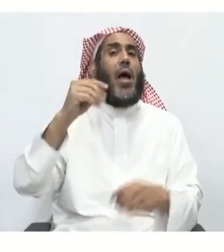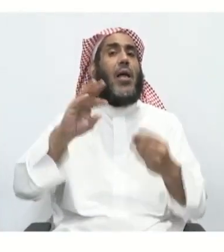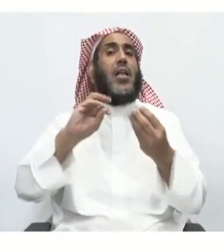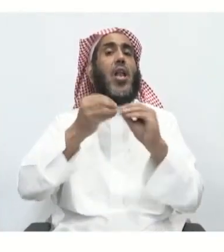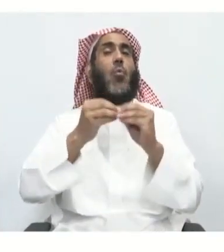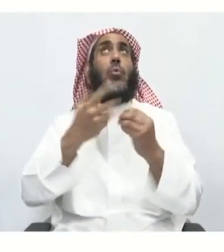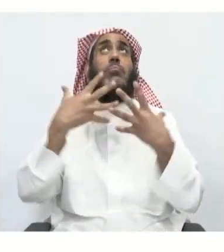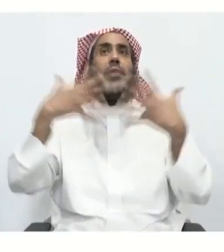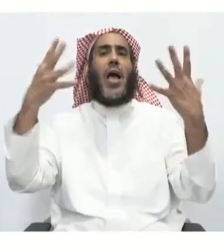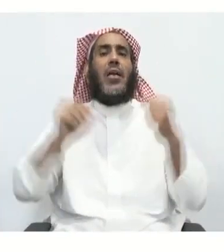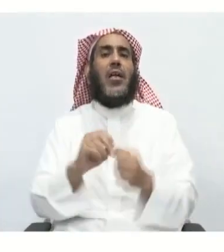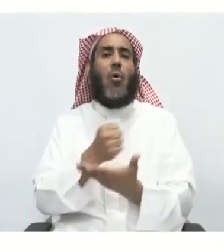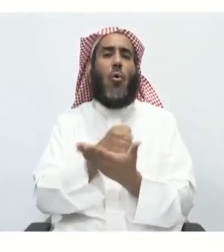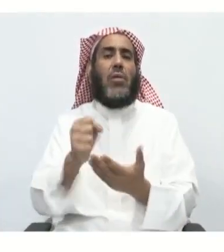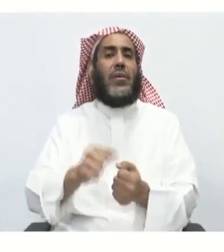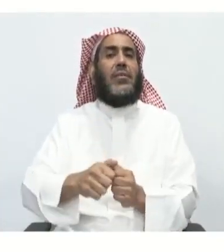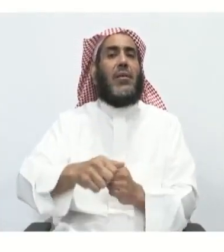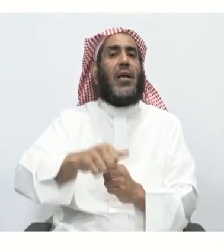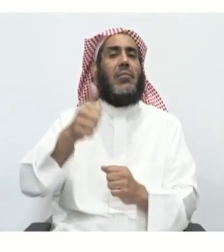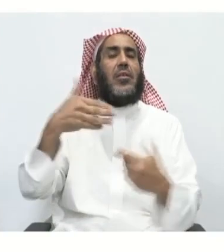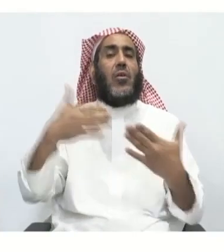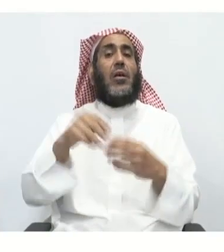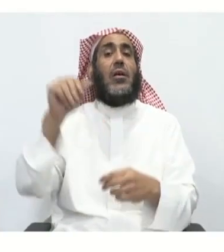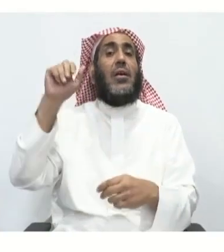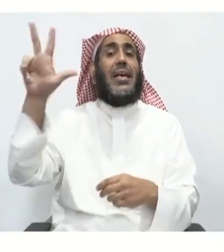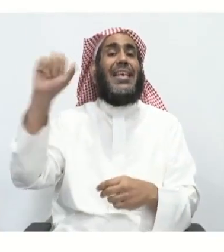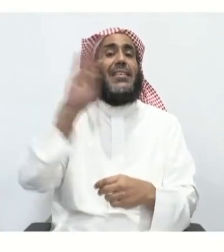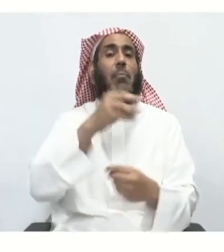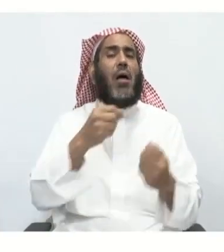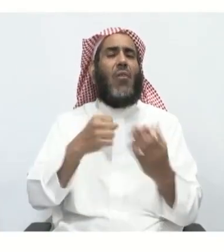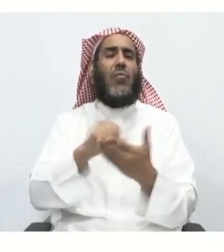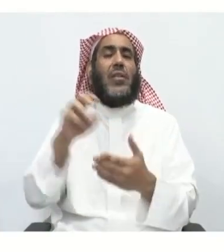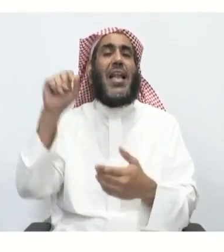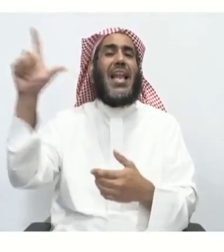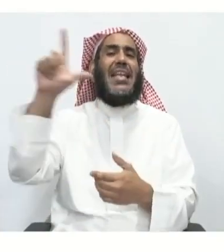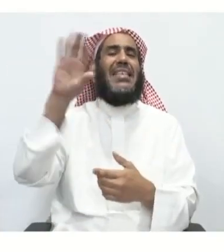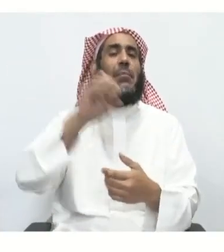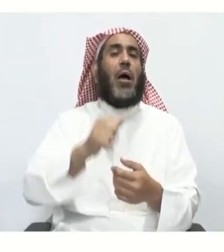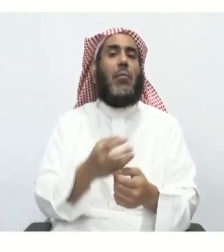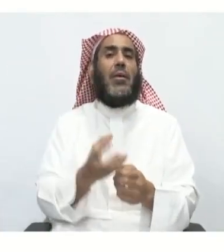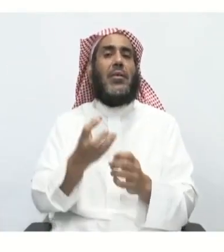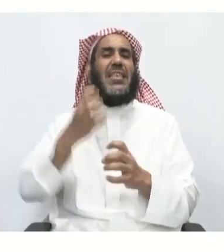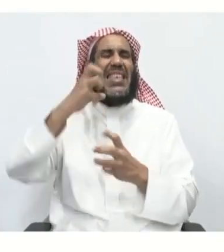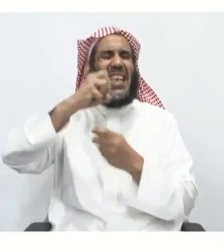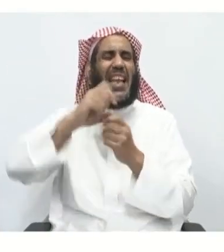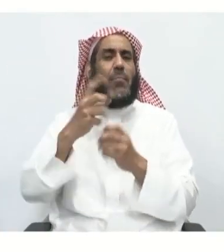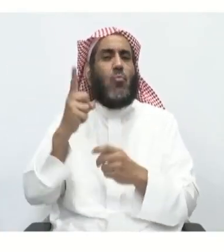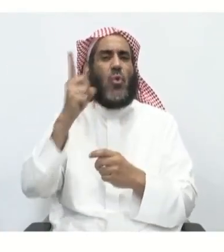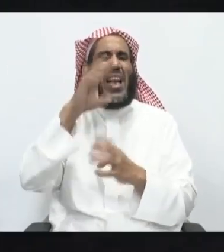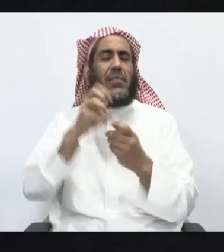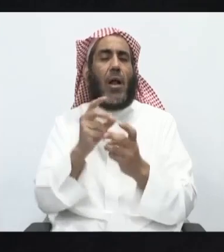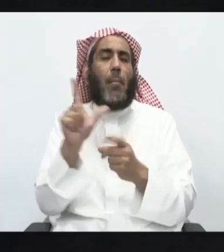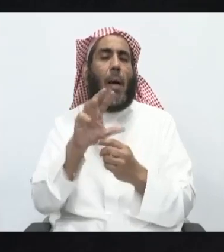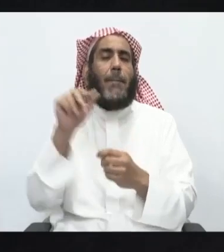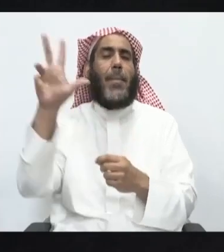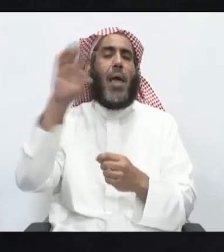و حذفت همزه الوصل همزه الوصل السماء هنا للسماء الليمون هنا كم لام